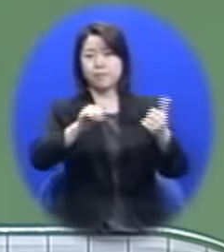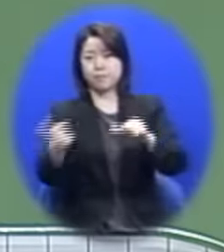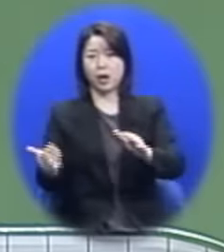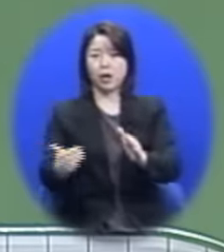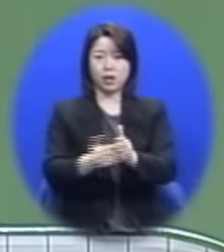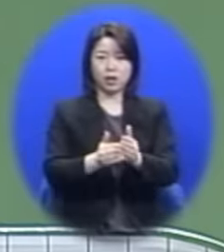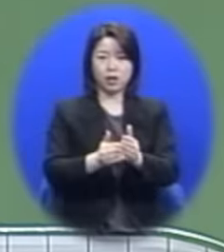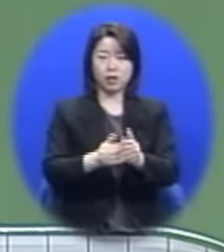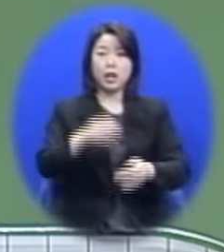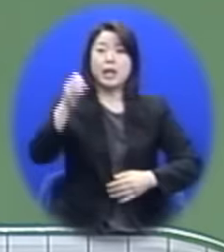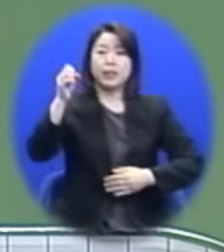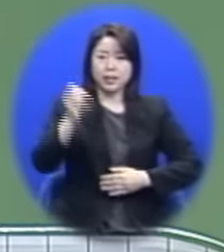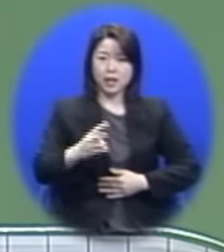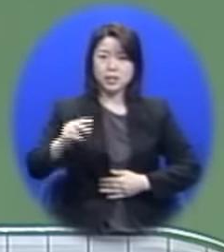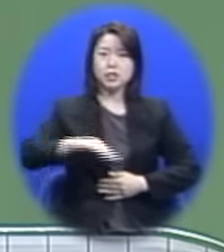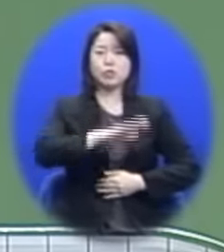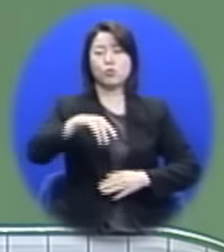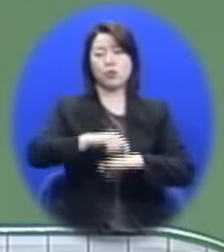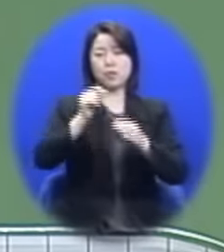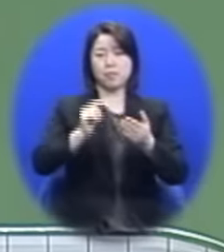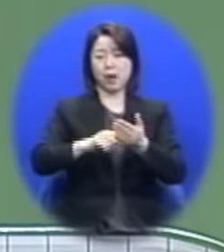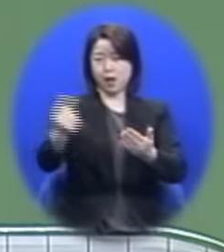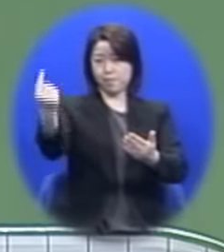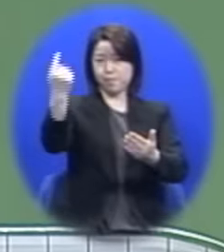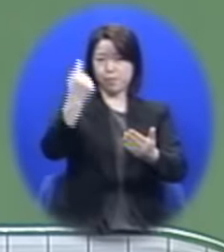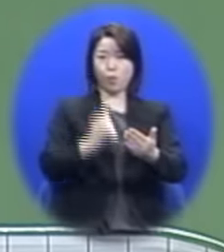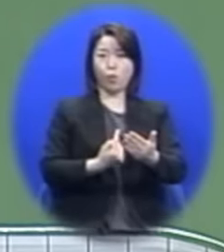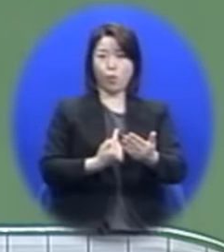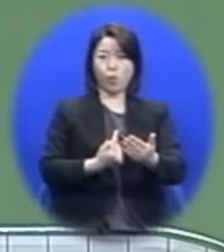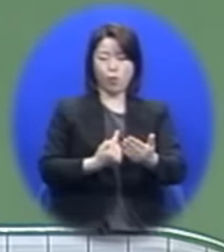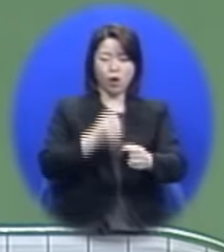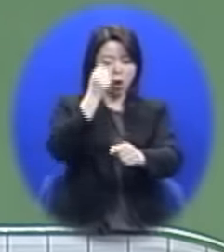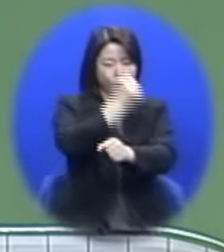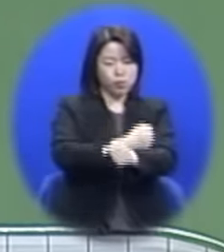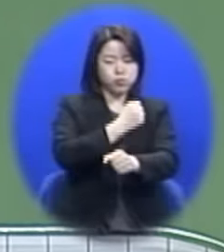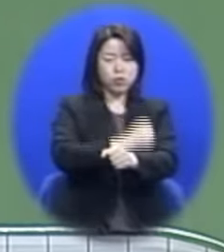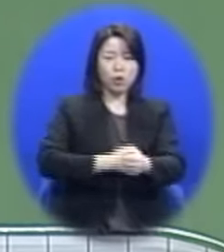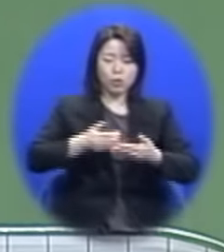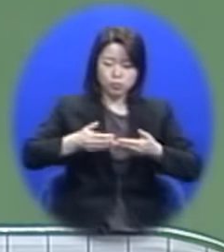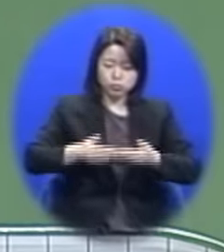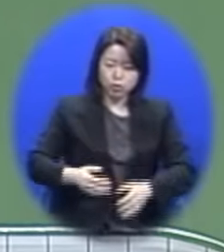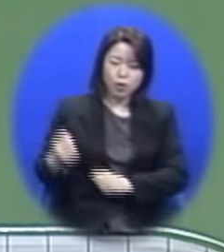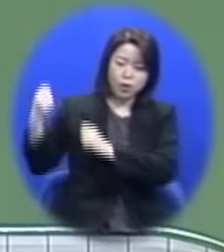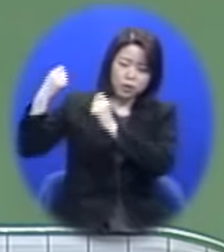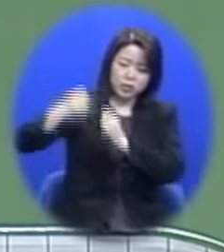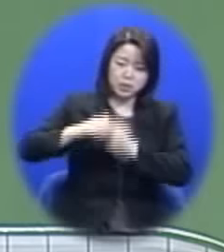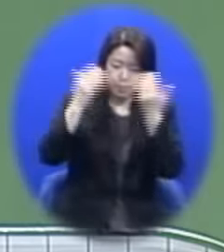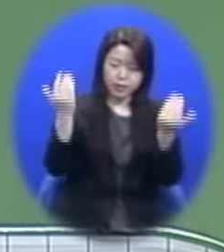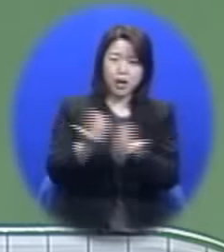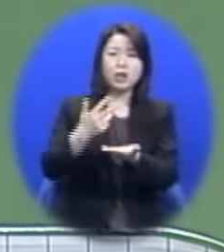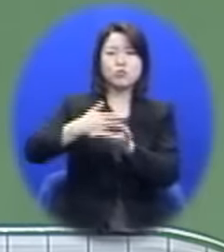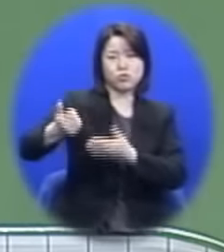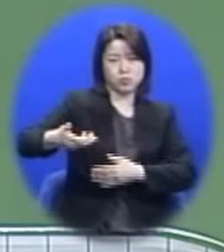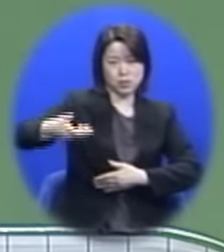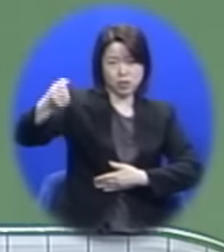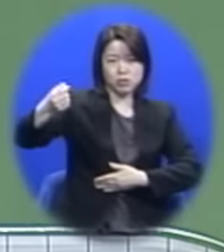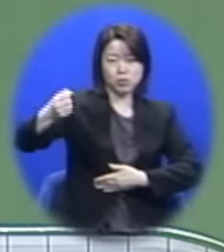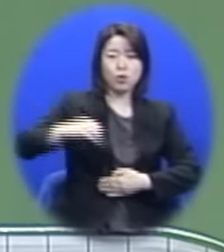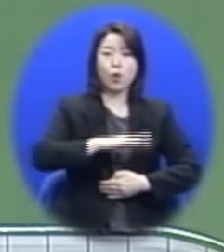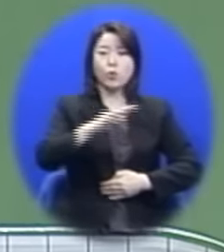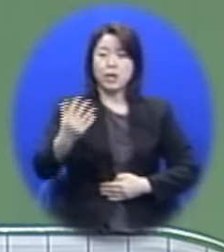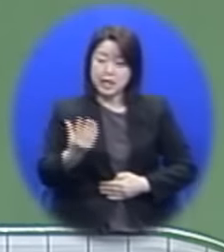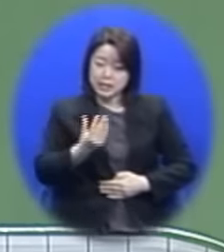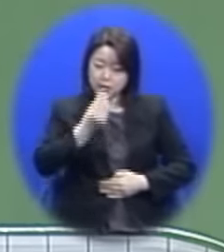다시 우리의 마음속에 오셨어요. 수고하고 무거운 짐 주님 다 짊어져 주시고 그리고 우리를 성전